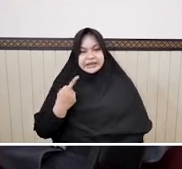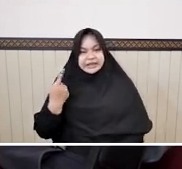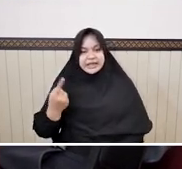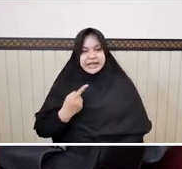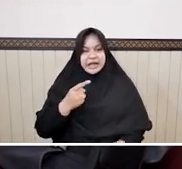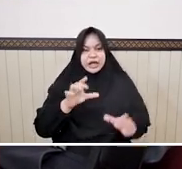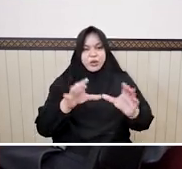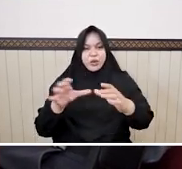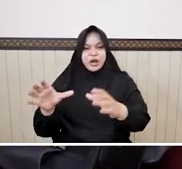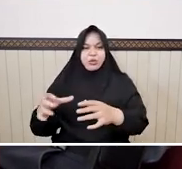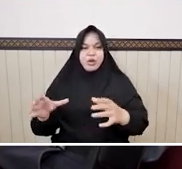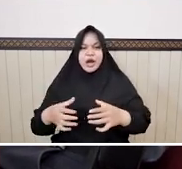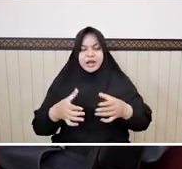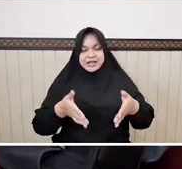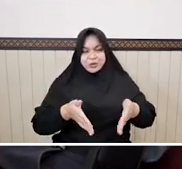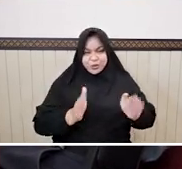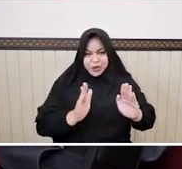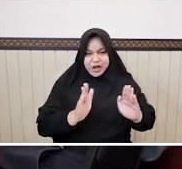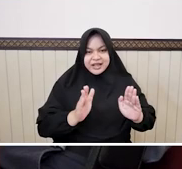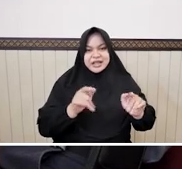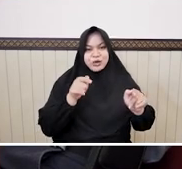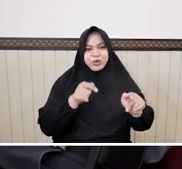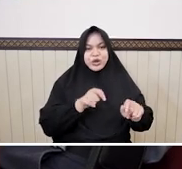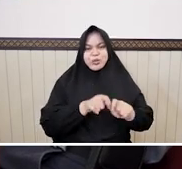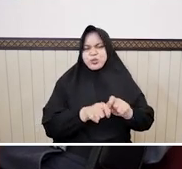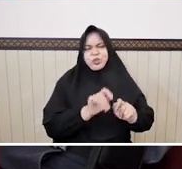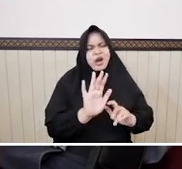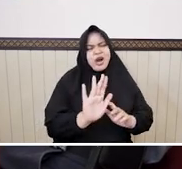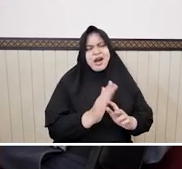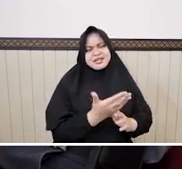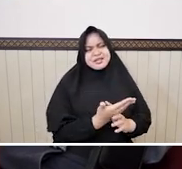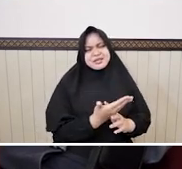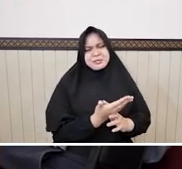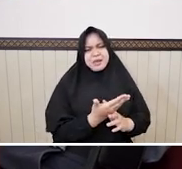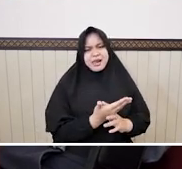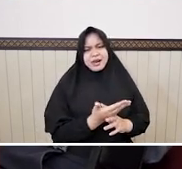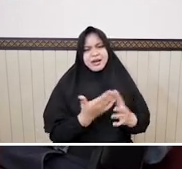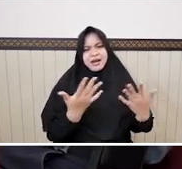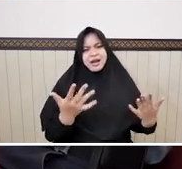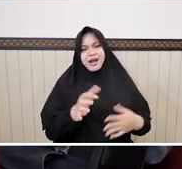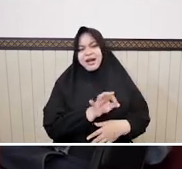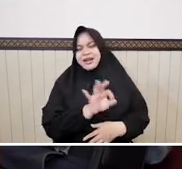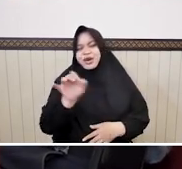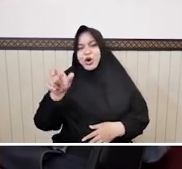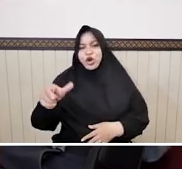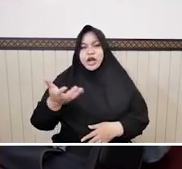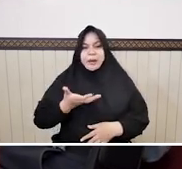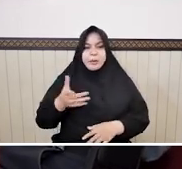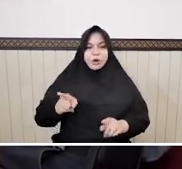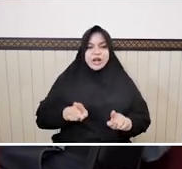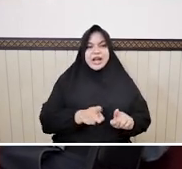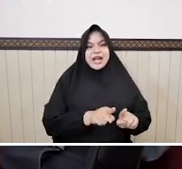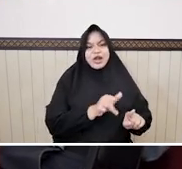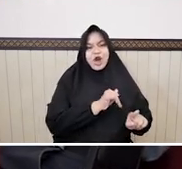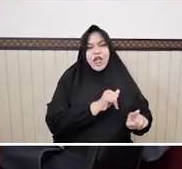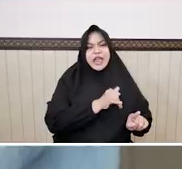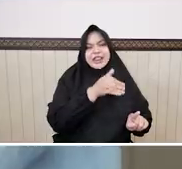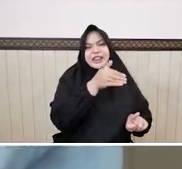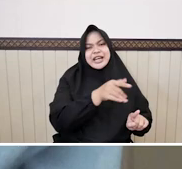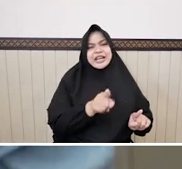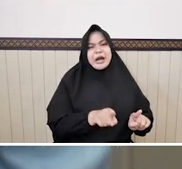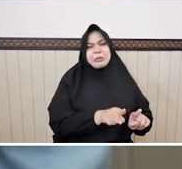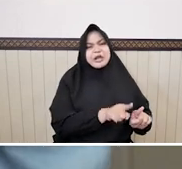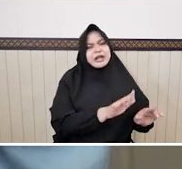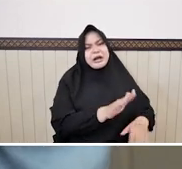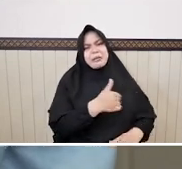ruang-ruang bangunan-bangunan itu buat tidak sesimple Yap enggak ada orang yang pengen kesana dengan didampingi orang oleh orang